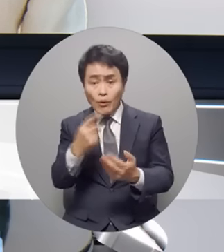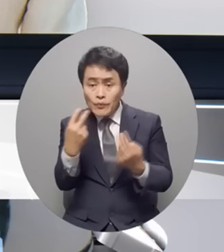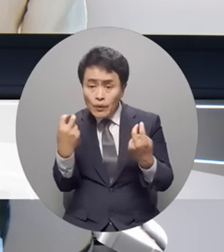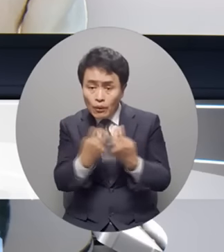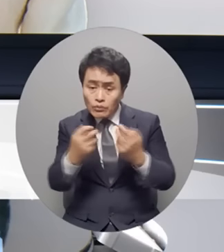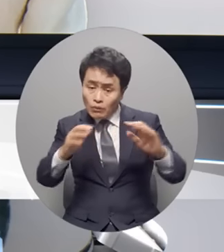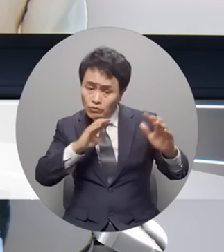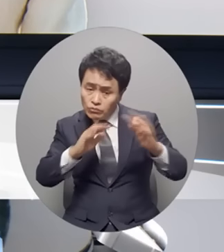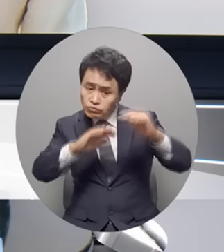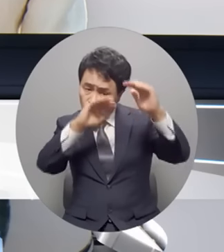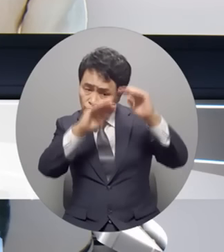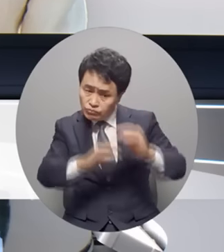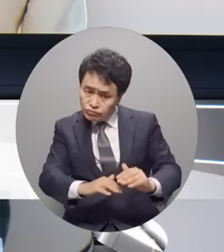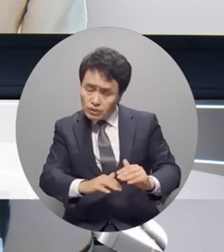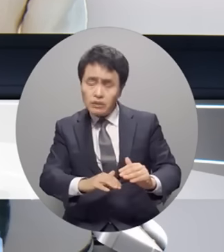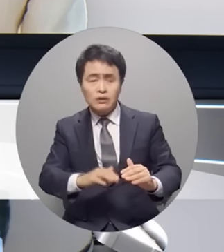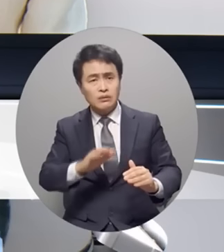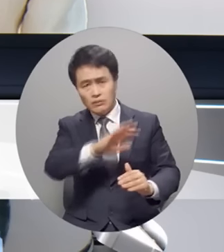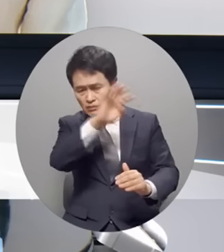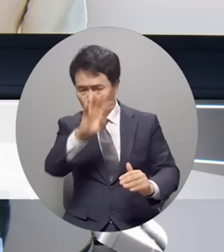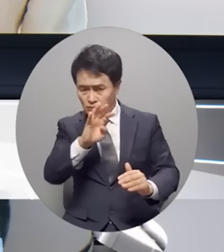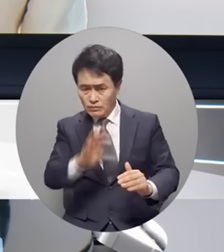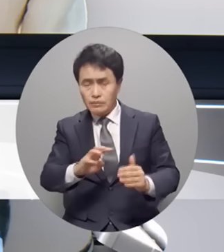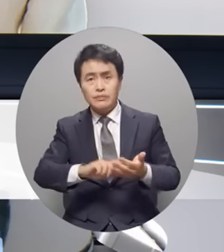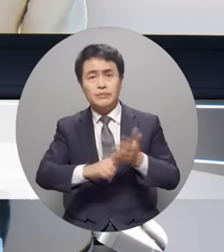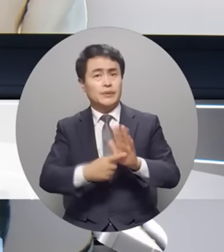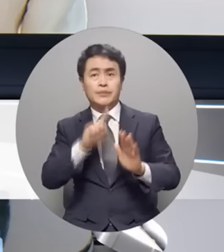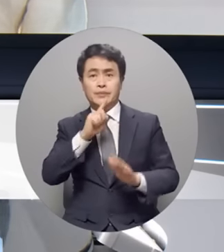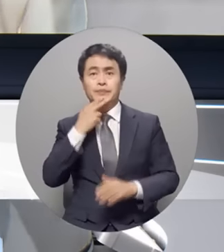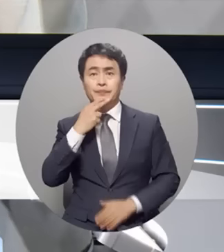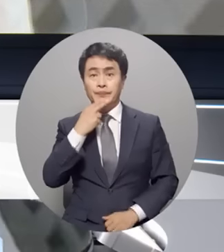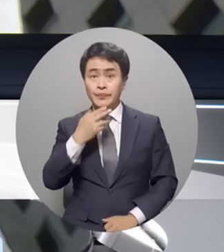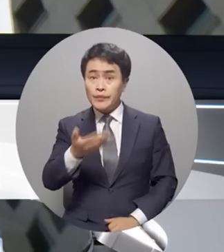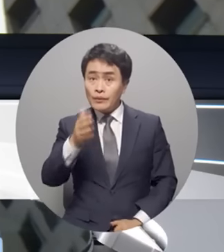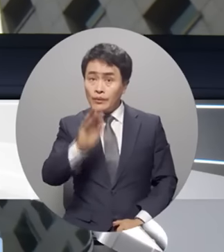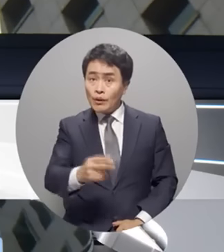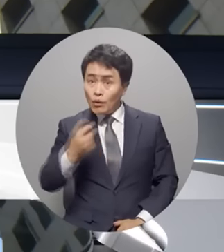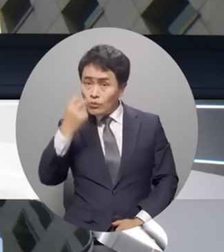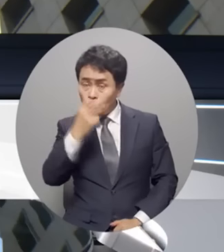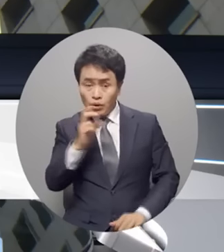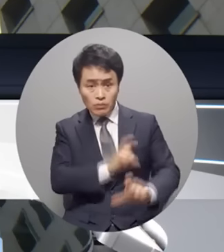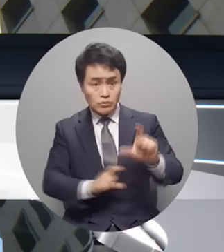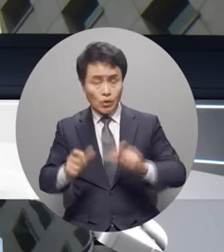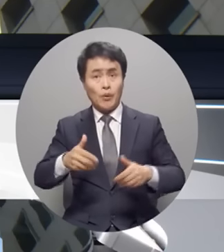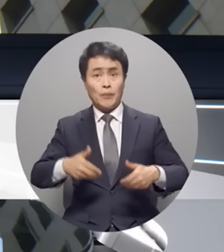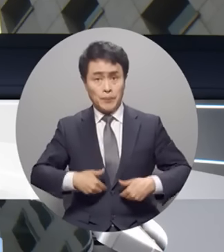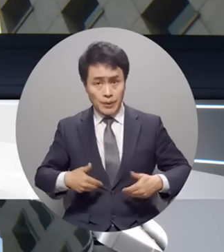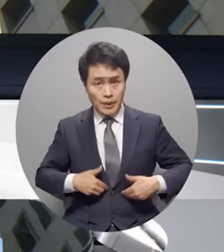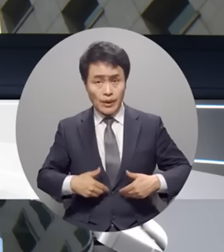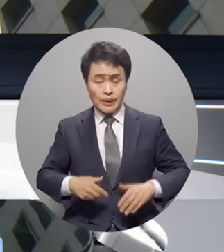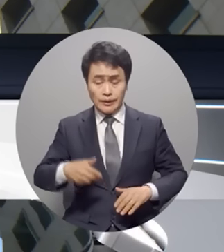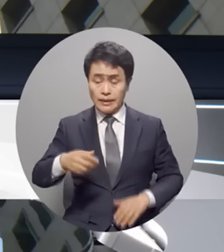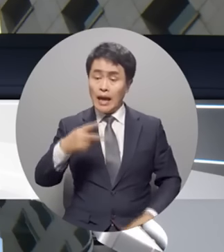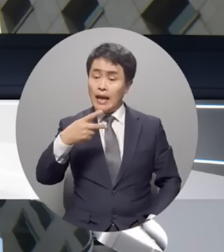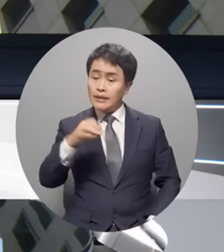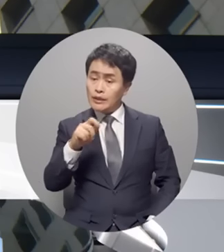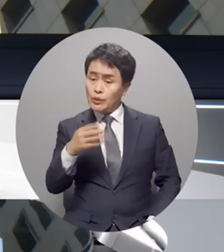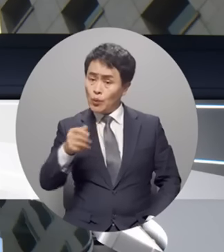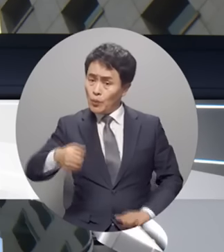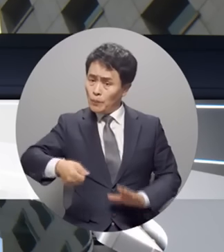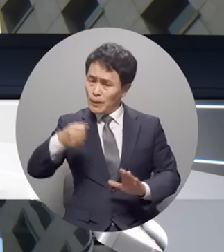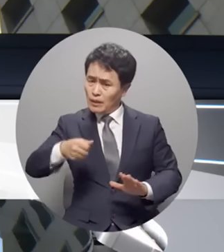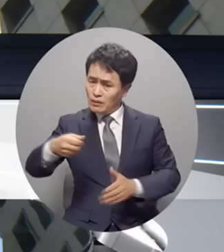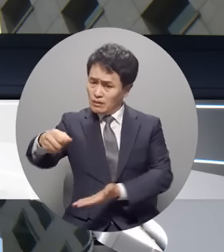의견들이 오갔는지 공개하지 않았는데요 그런데 수사가 더 필요하다 올백을 받은 것 자체는